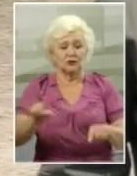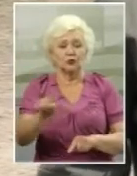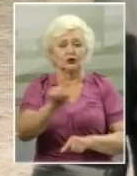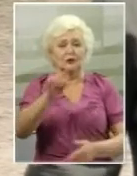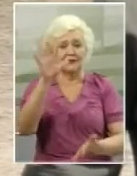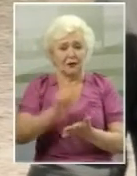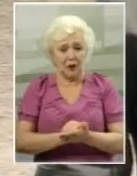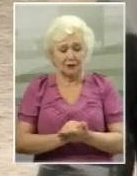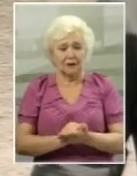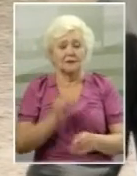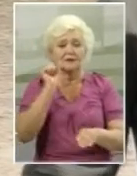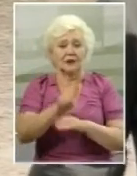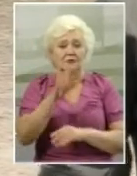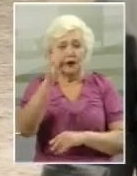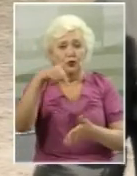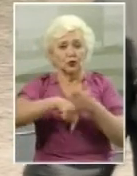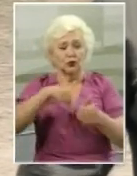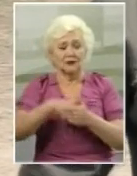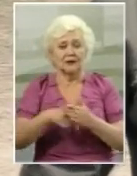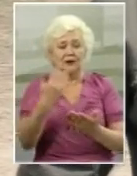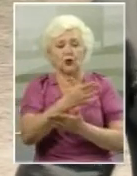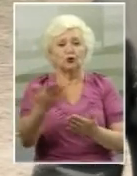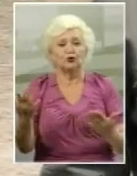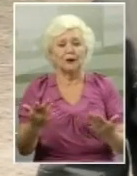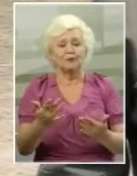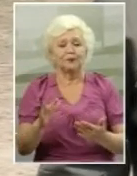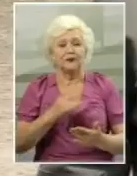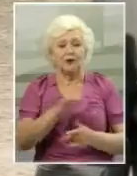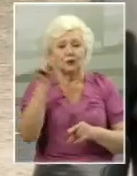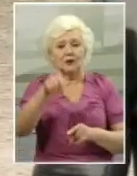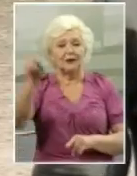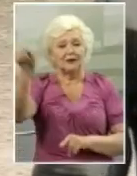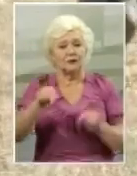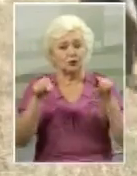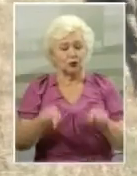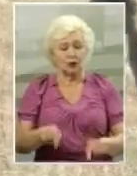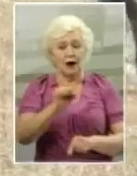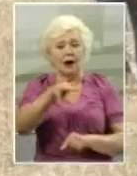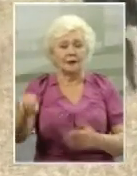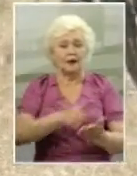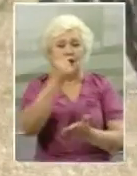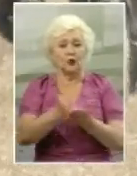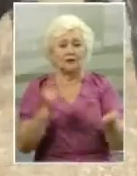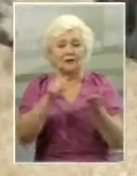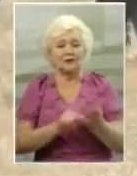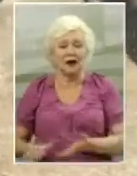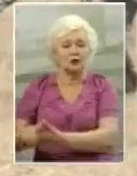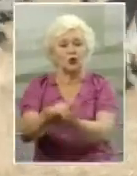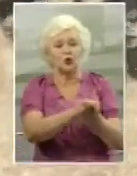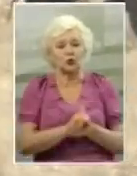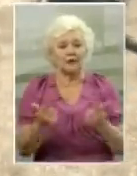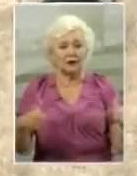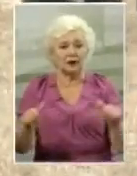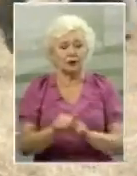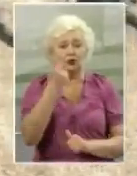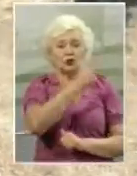займатися. Завдання будуть визначатися їм вже по місцю, як вони прибудуть сюди. Але основна мета – це згуртування колективу, щоб